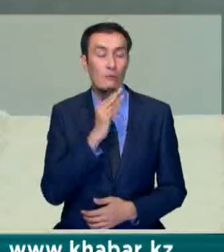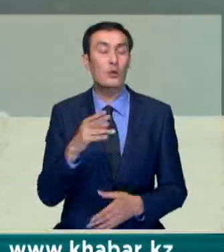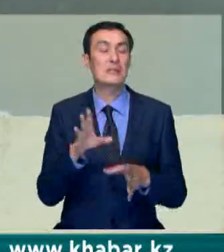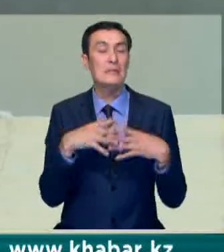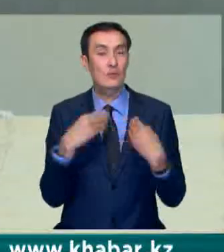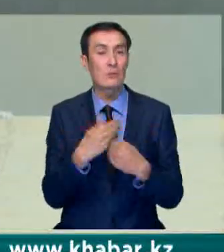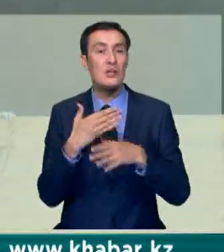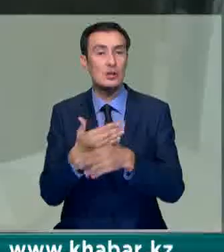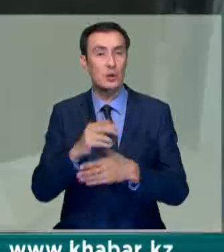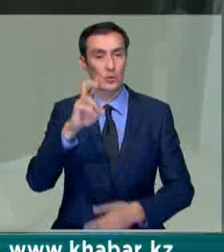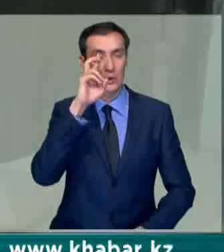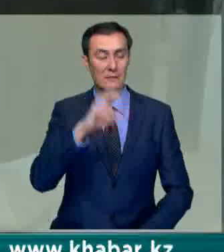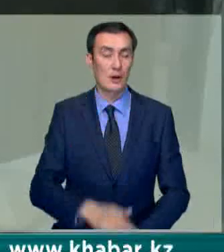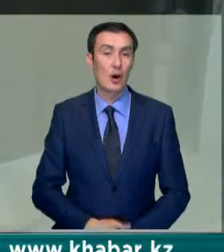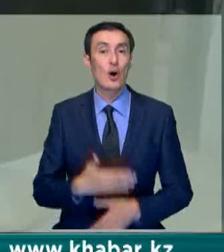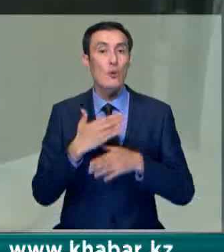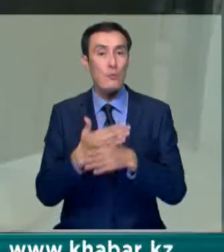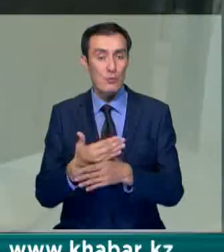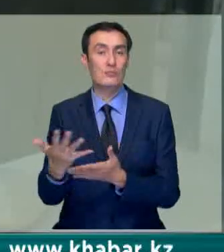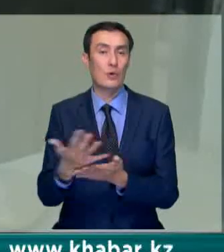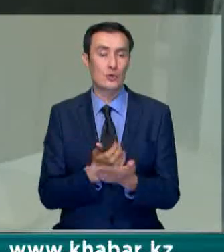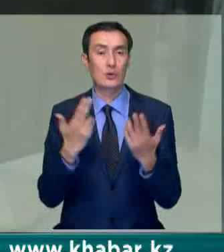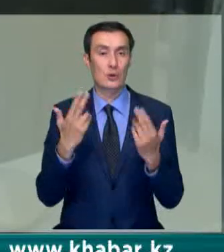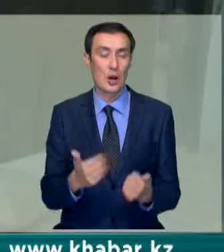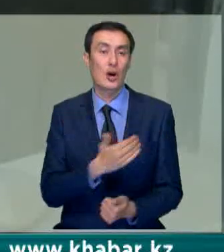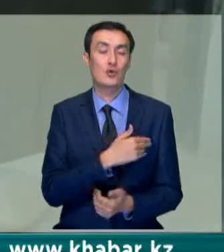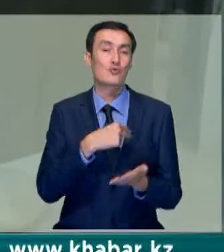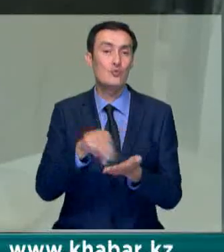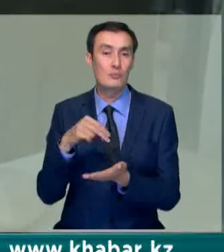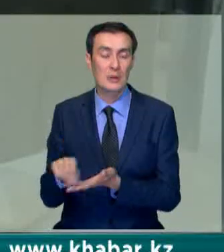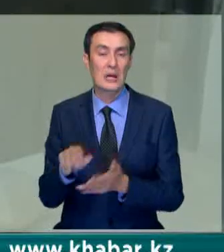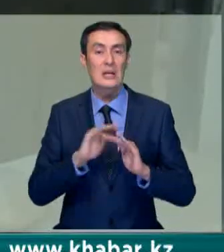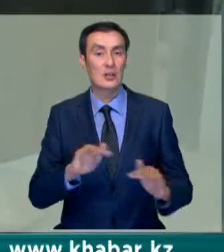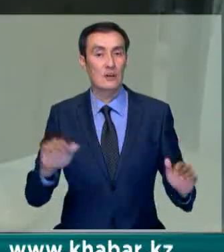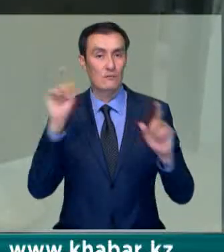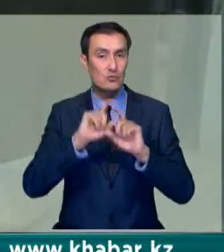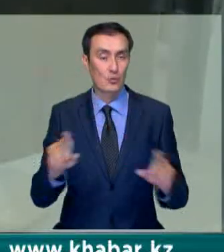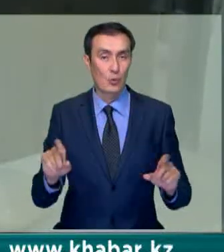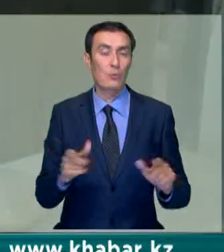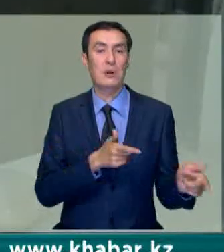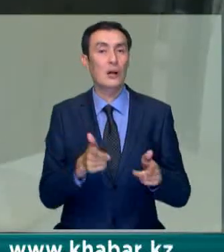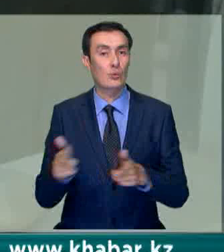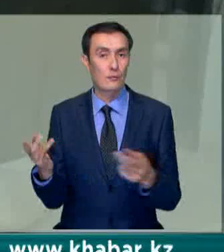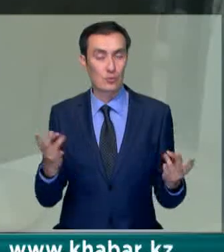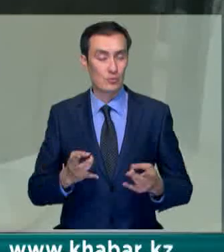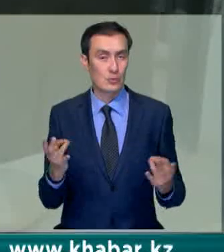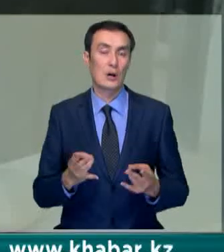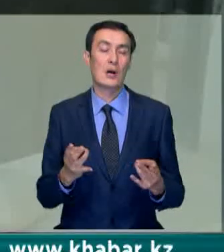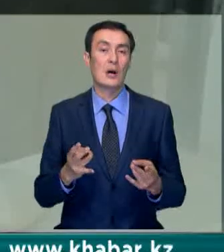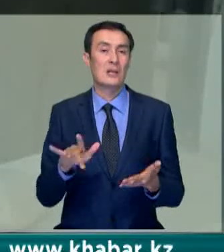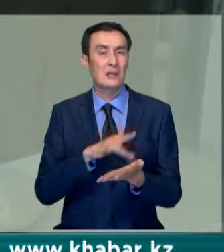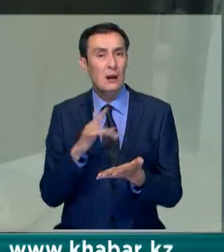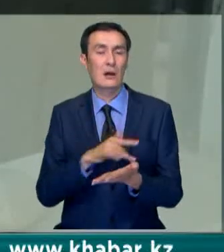поддержало государство. Помощь получила, да. Хочу купить детям школу, подготовить.